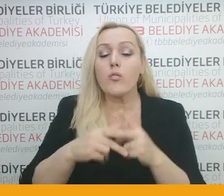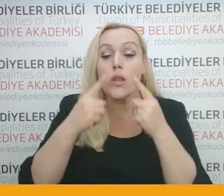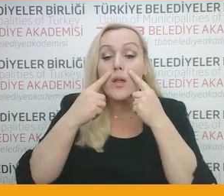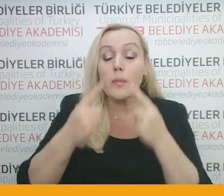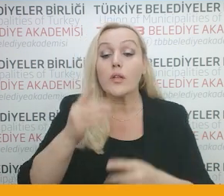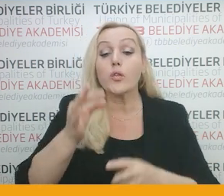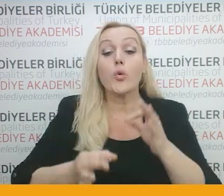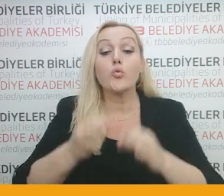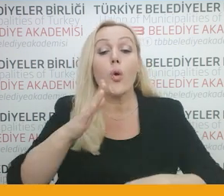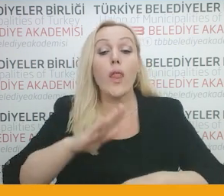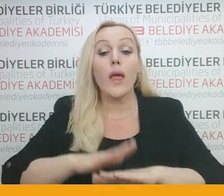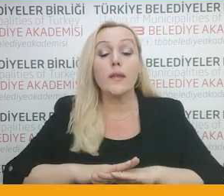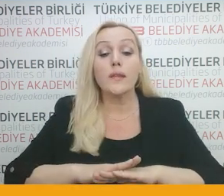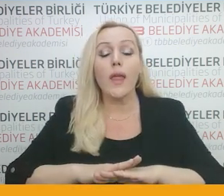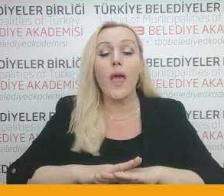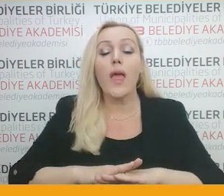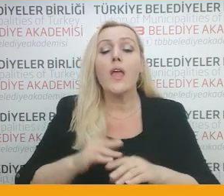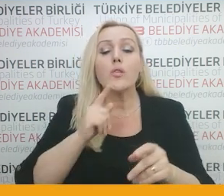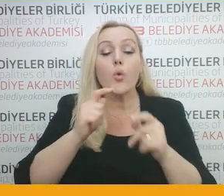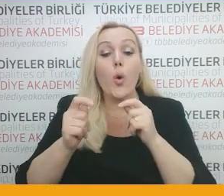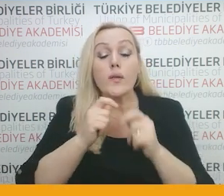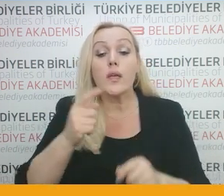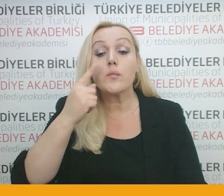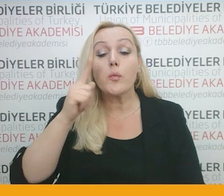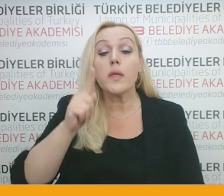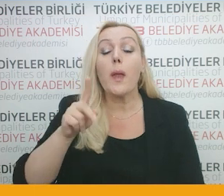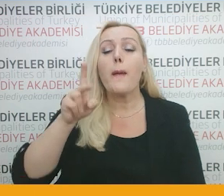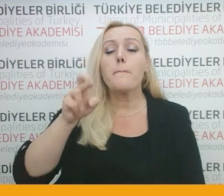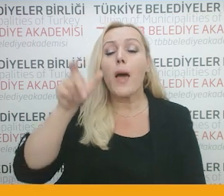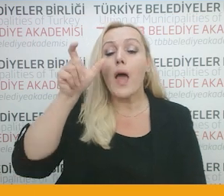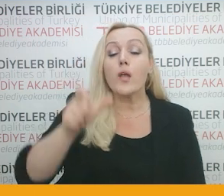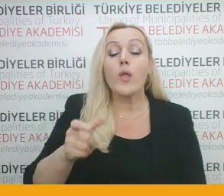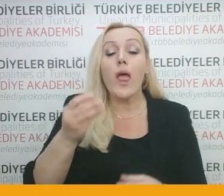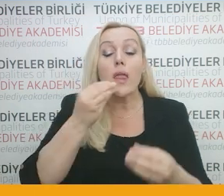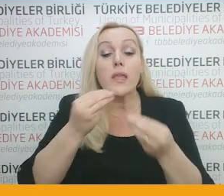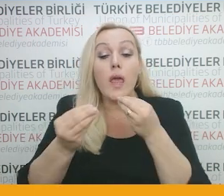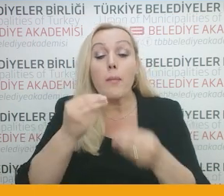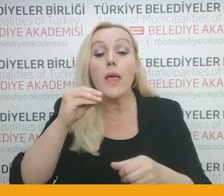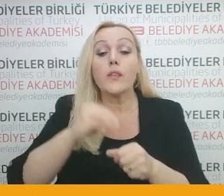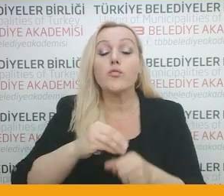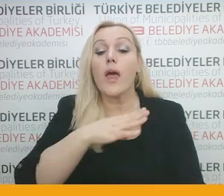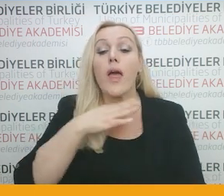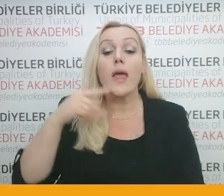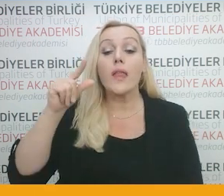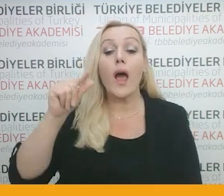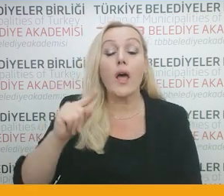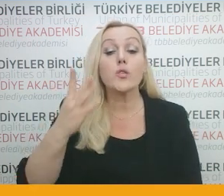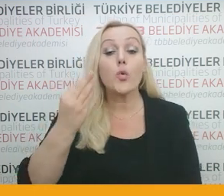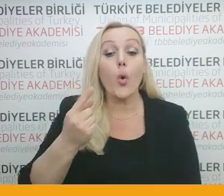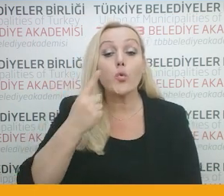incelenmesi sonucu teknik şartnameye göre bir personelin yemeğindeki et miktarının az olduğu